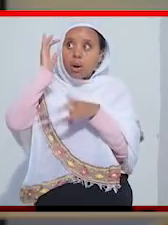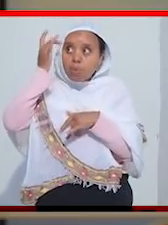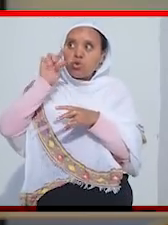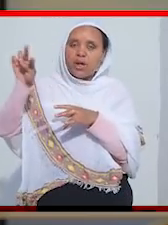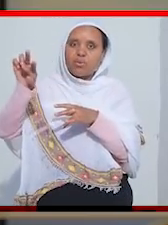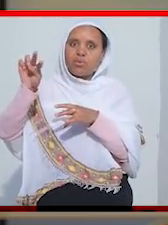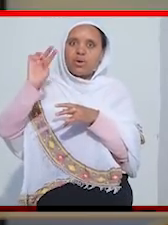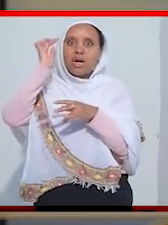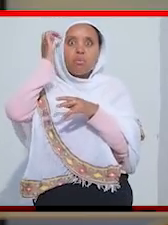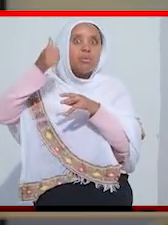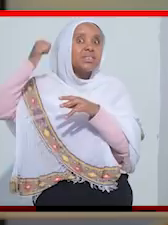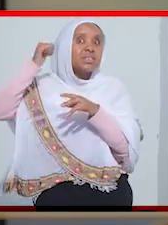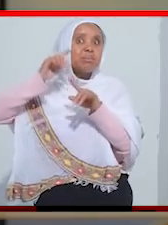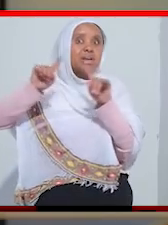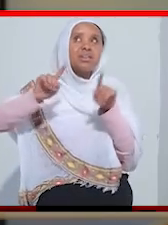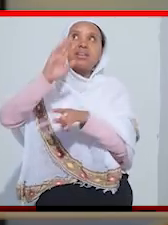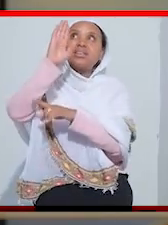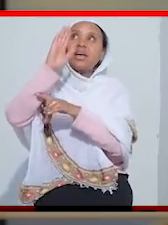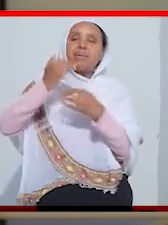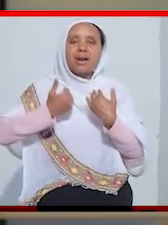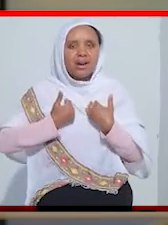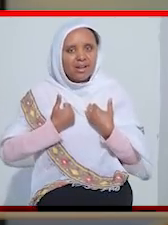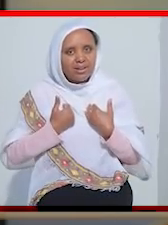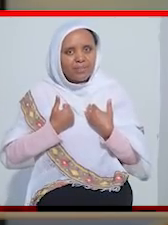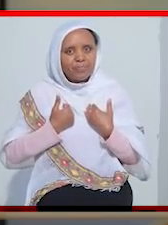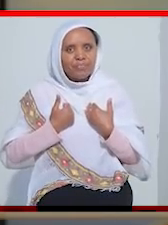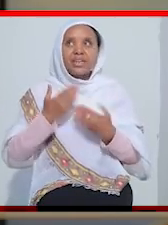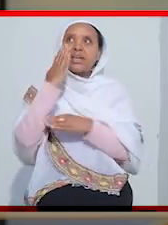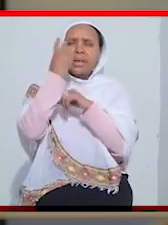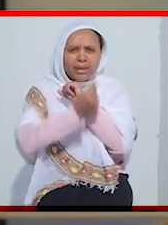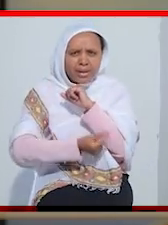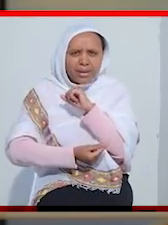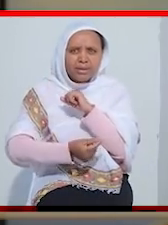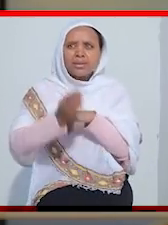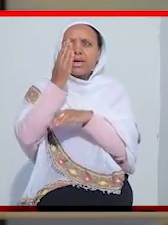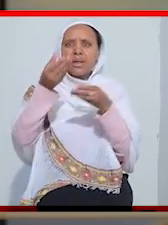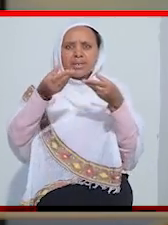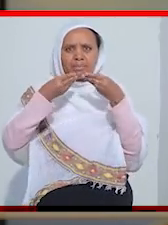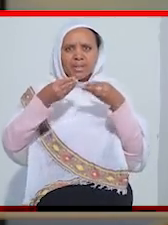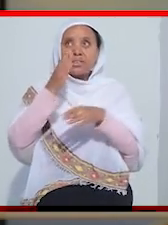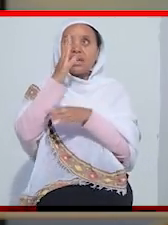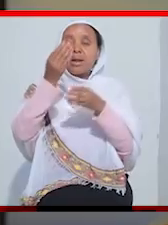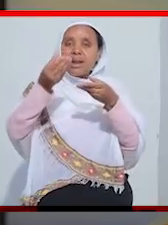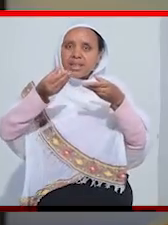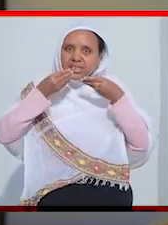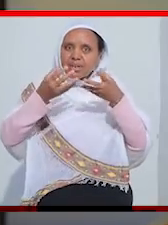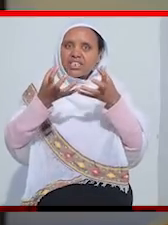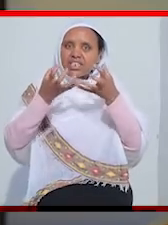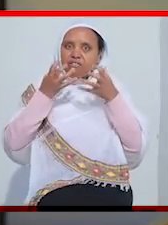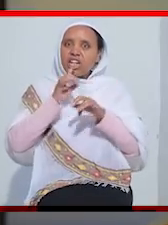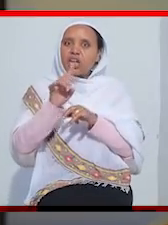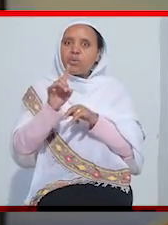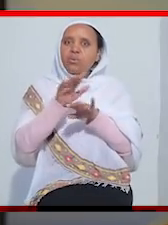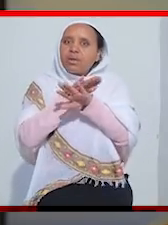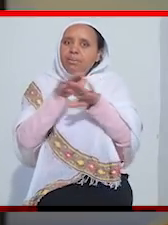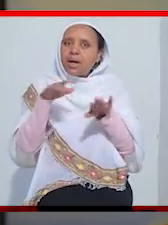ማለት የጀመረው ህመሙን ነው ያየው። ከህመሙ በስተጀርባ ግን እግዚአብሔር አለ። እግዚአብሔር ይቀጣኛል፣ እግዚአብሔር ያስተምረኛል፣